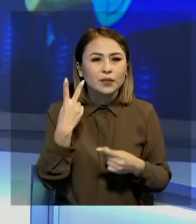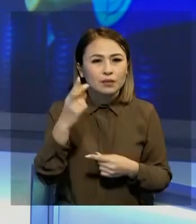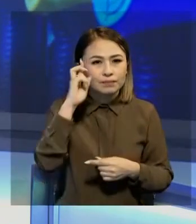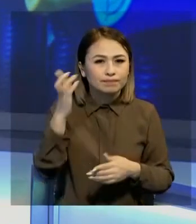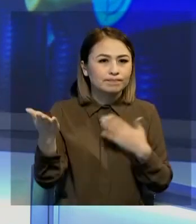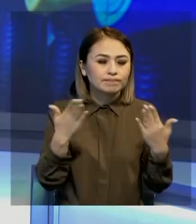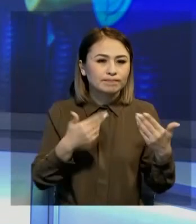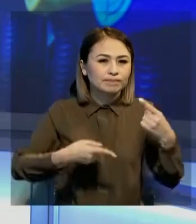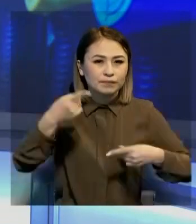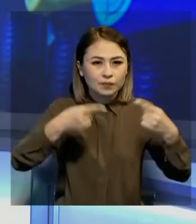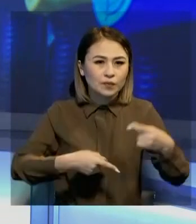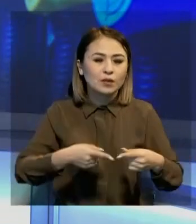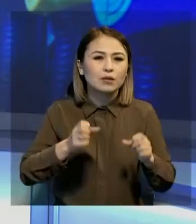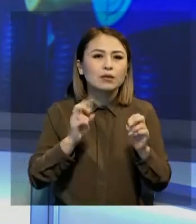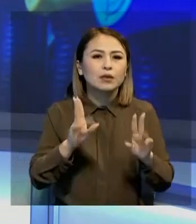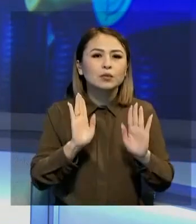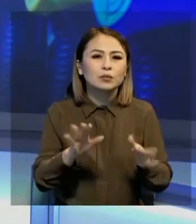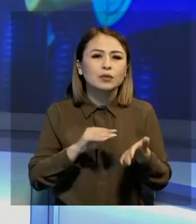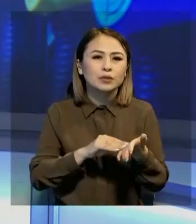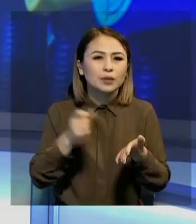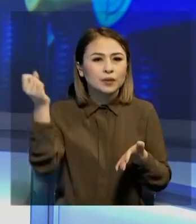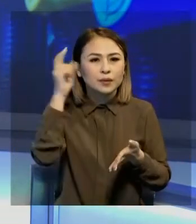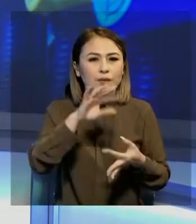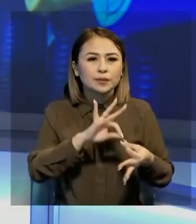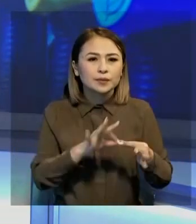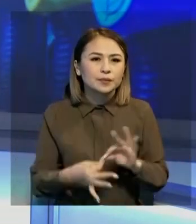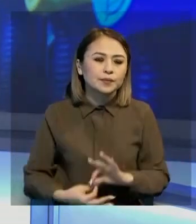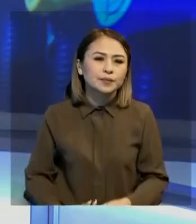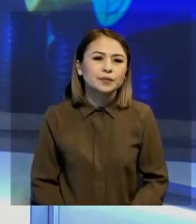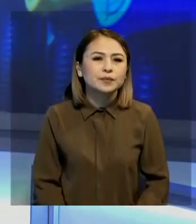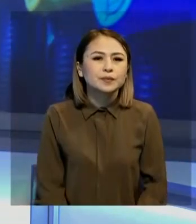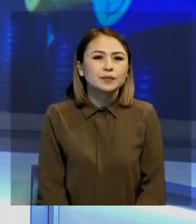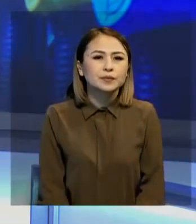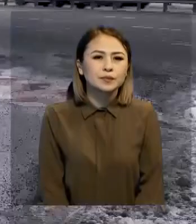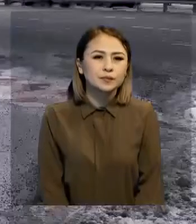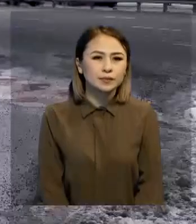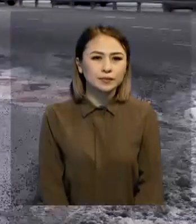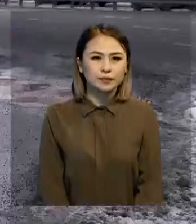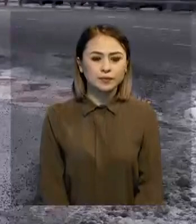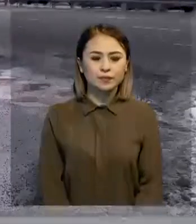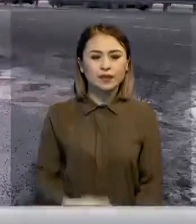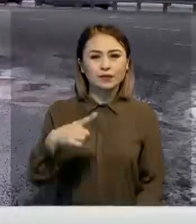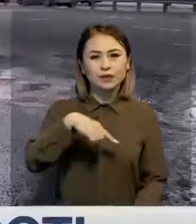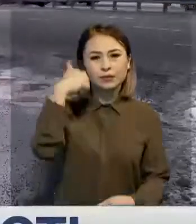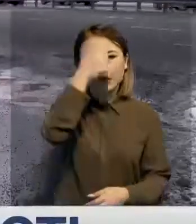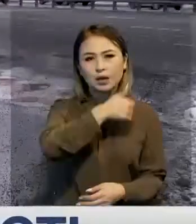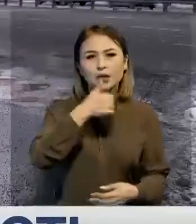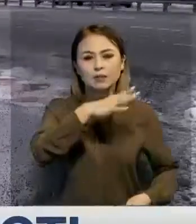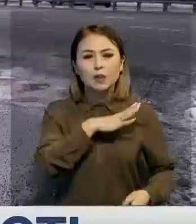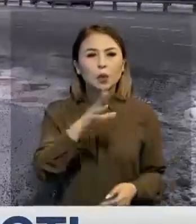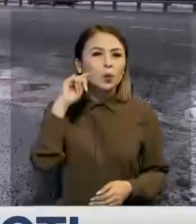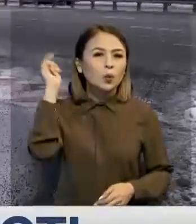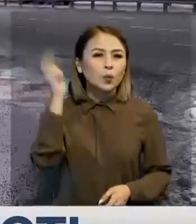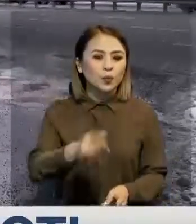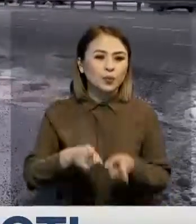арасындағы шиеленіс салдары қалай болмақ? Аида Қыдырбай жауап іздеп көрді. Биыл қаңтарда Украинаға